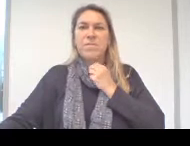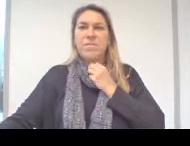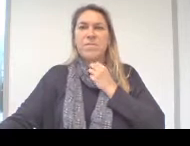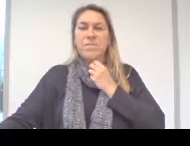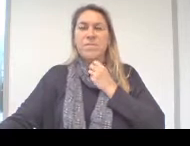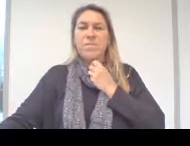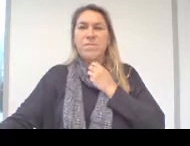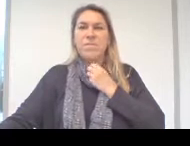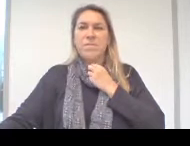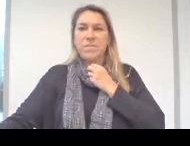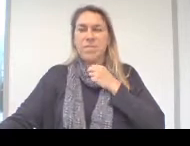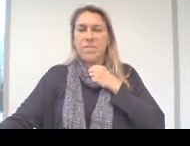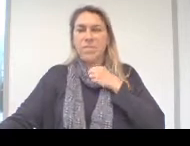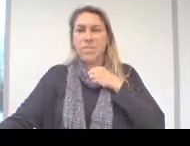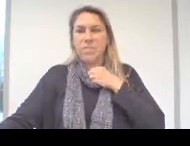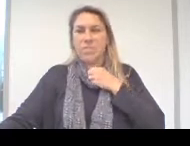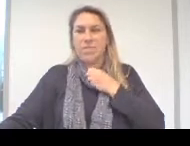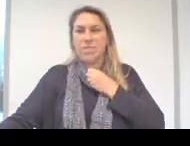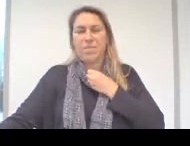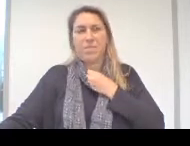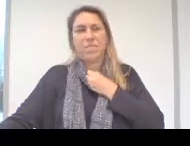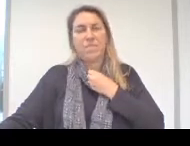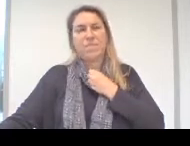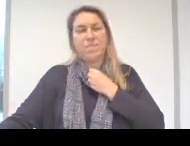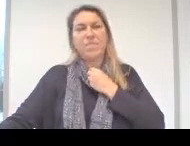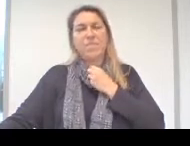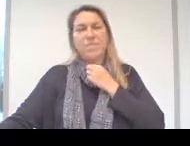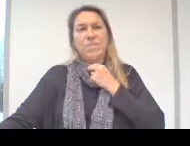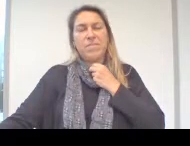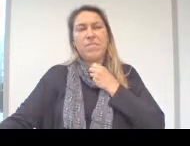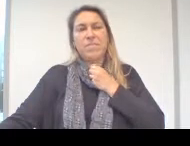gérer une situation un peu nouvelle, et ça, nos équipes savent le faire